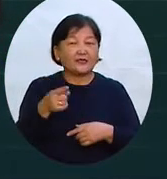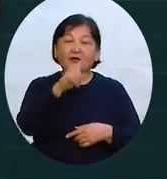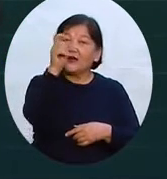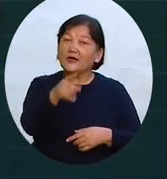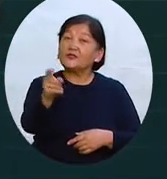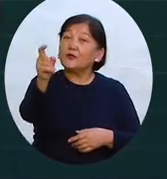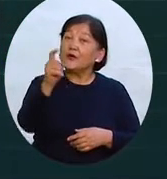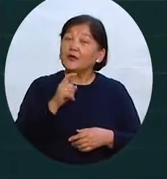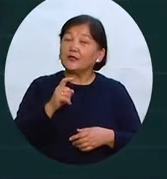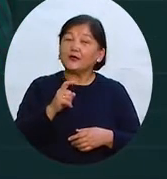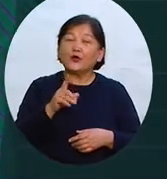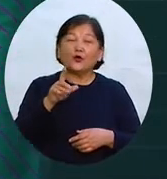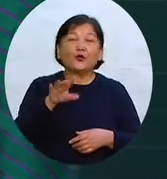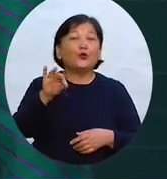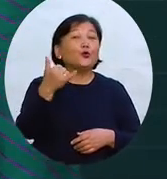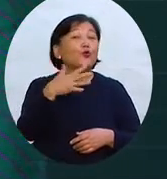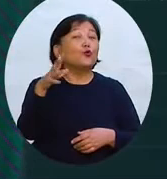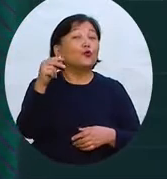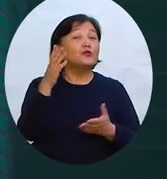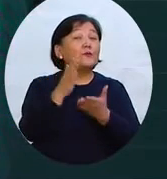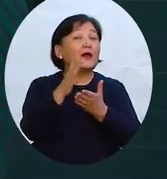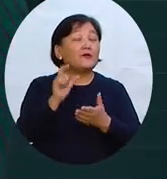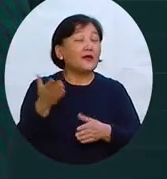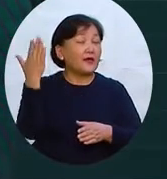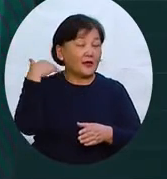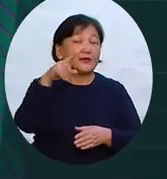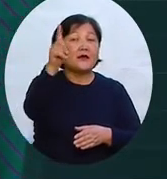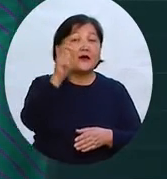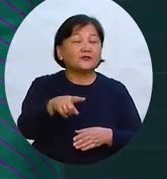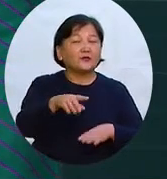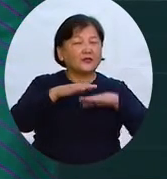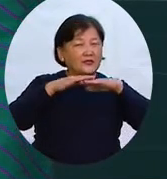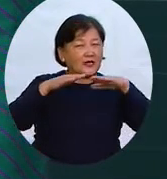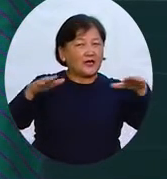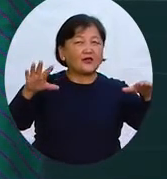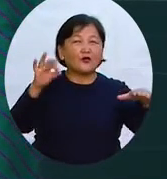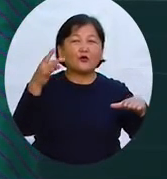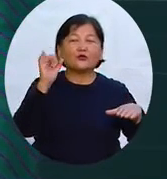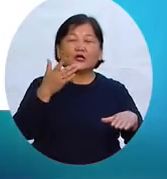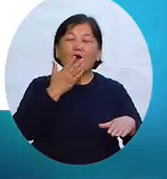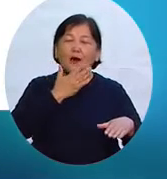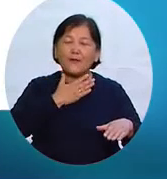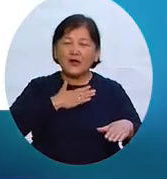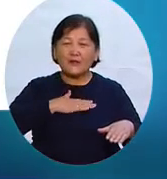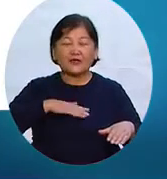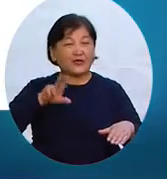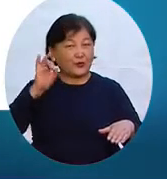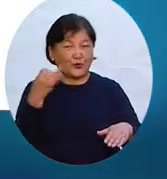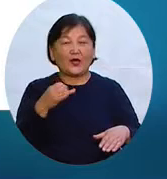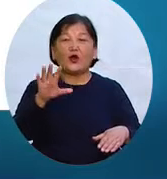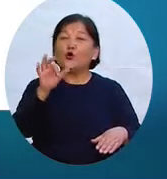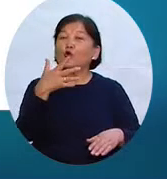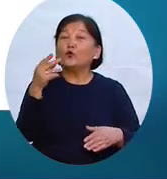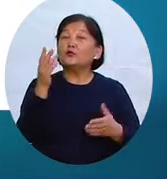асуухад өгүүлж байна вэ гэдгийг асуухад хүүхдүүд мэн талд орших амар амгалангийн тухай өгүүлж байна гэж хариулж